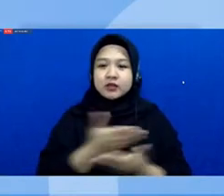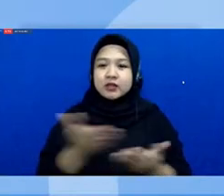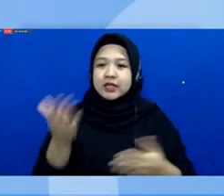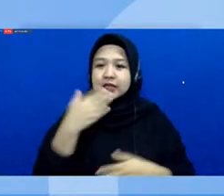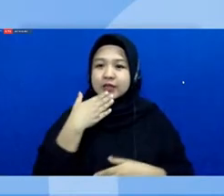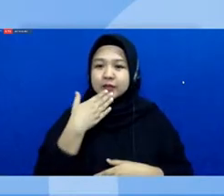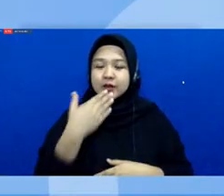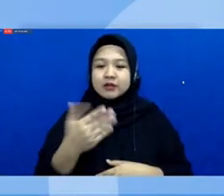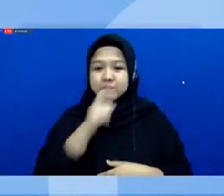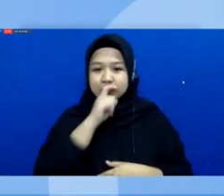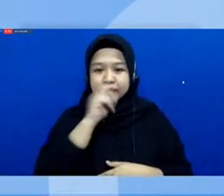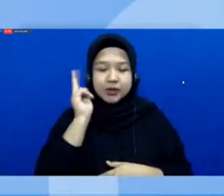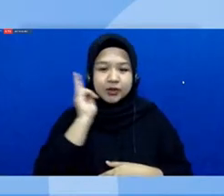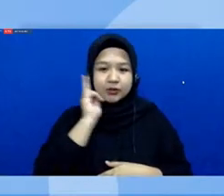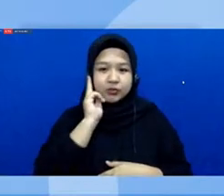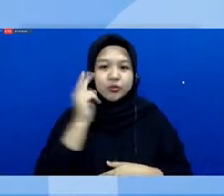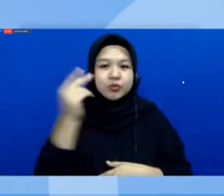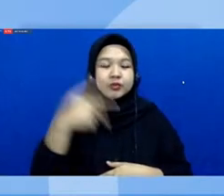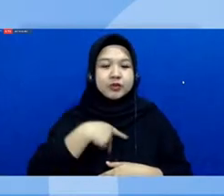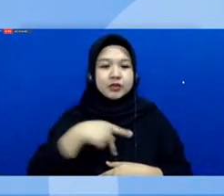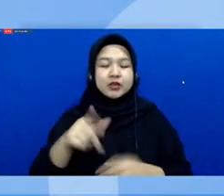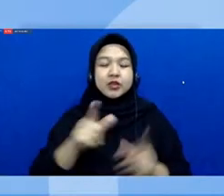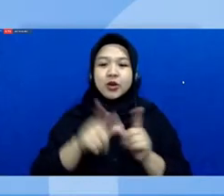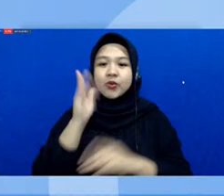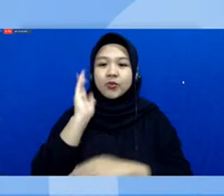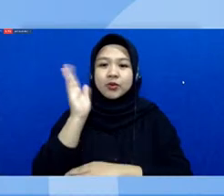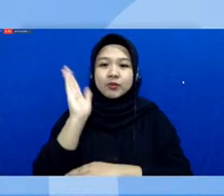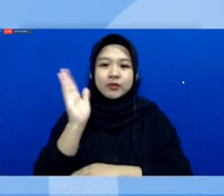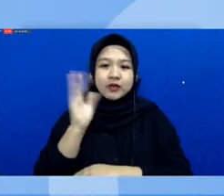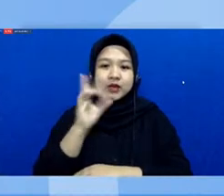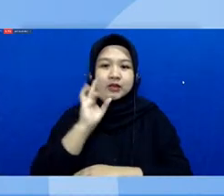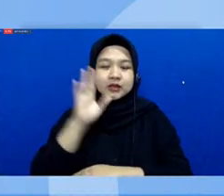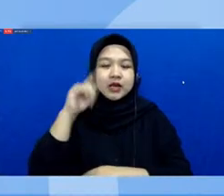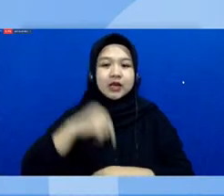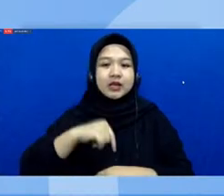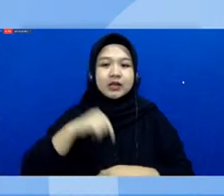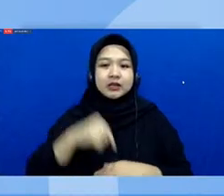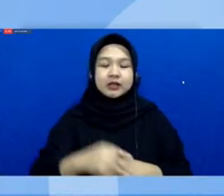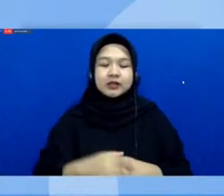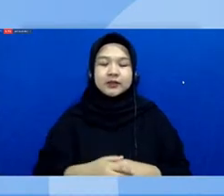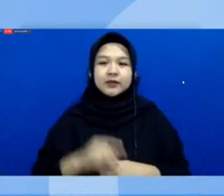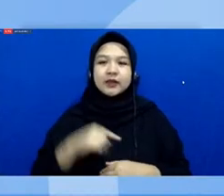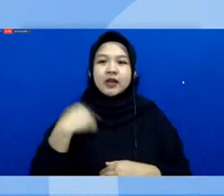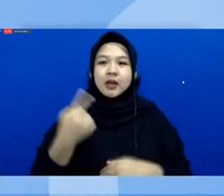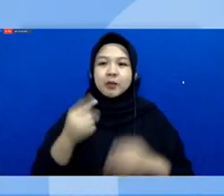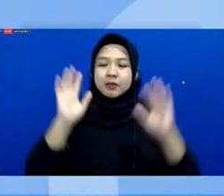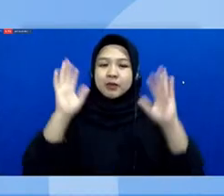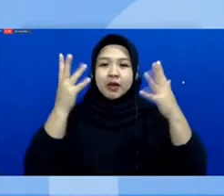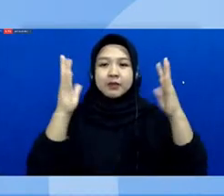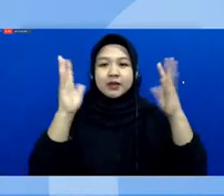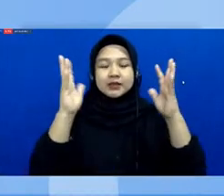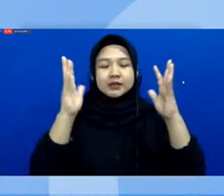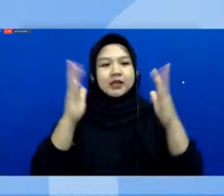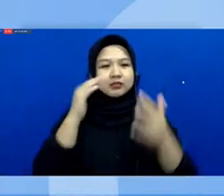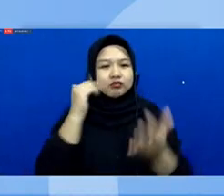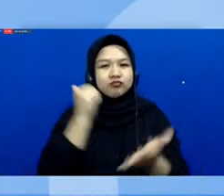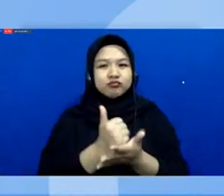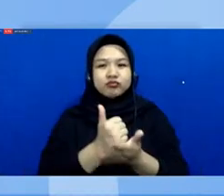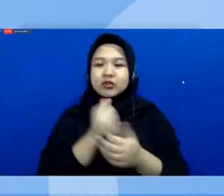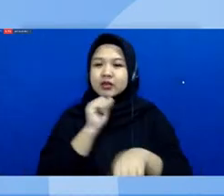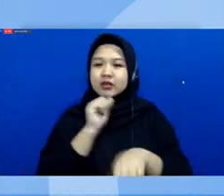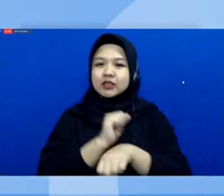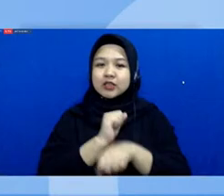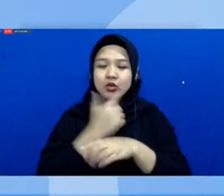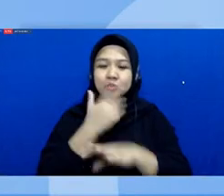kepada Bapak-Ibu yang menjadi peserta webinar pada siang hari ini. Kami mengapresiasi betul kerja-kerja yang